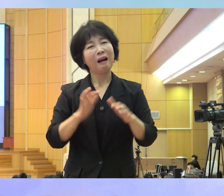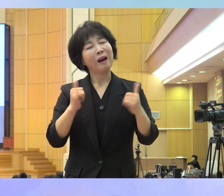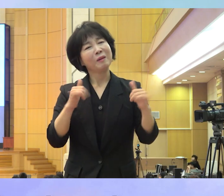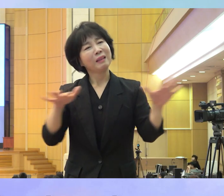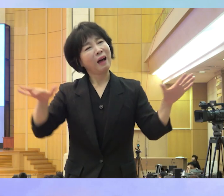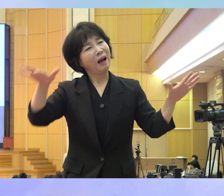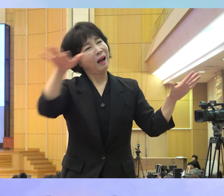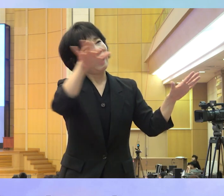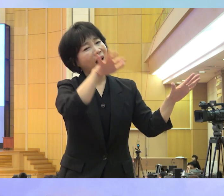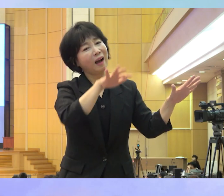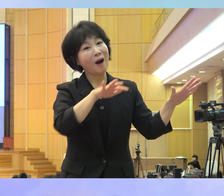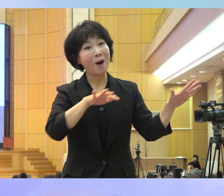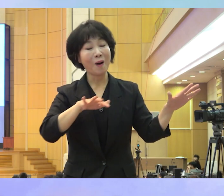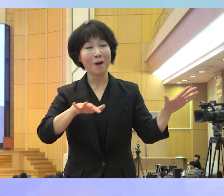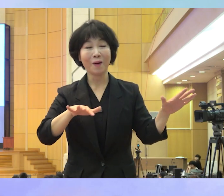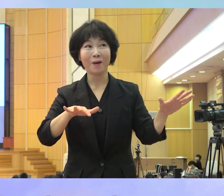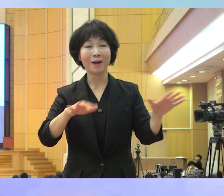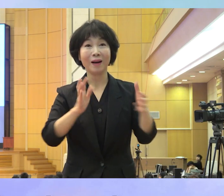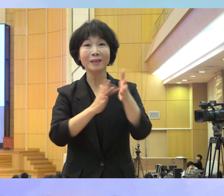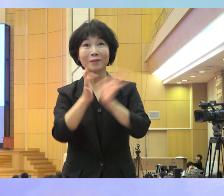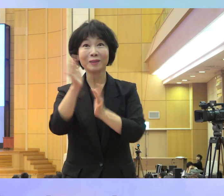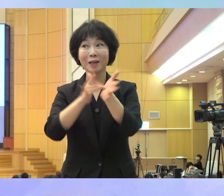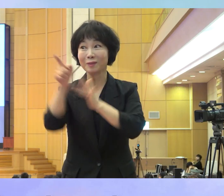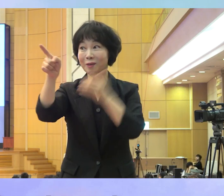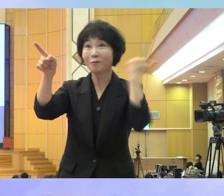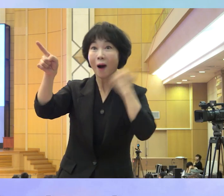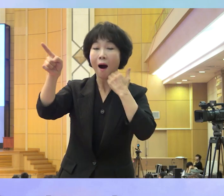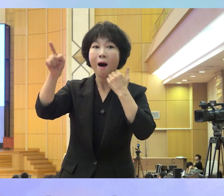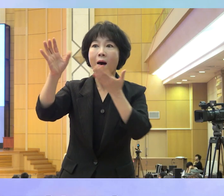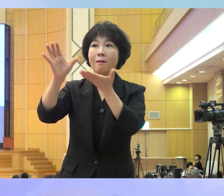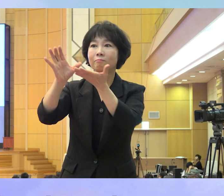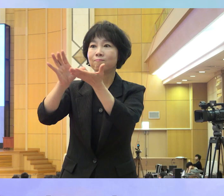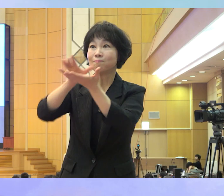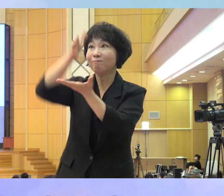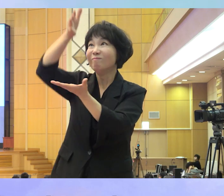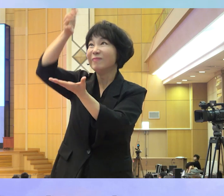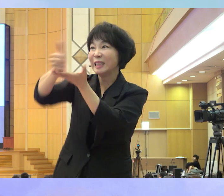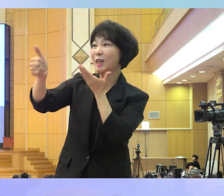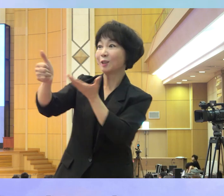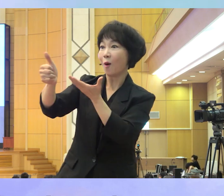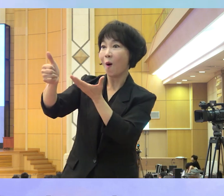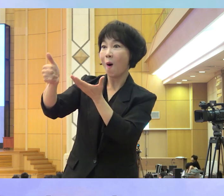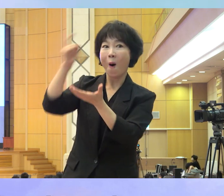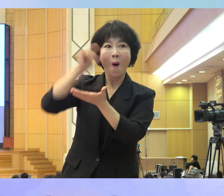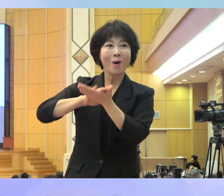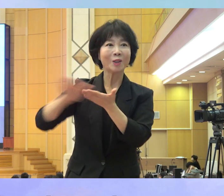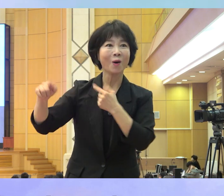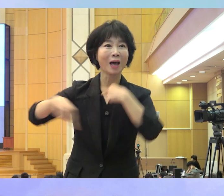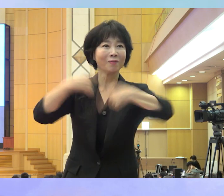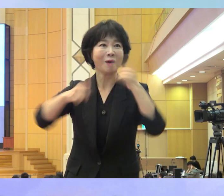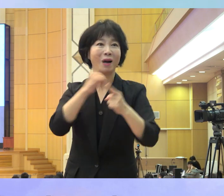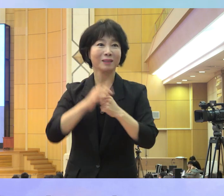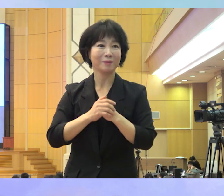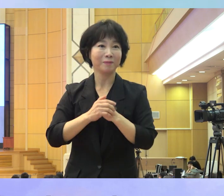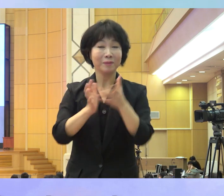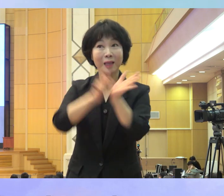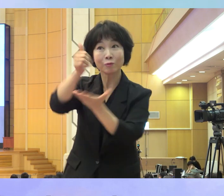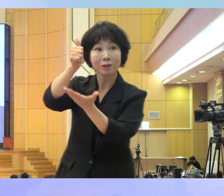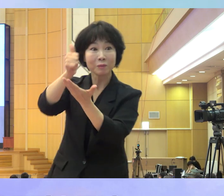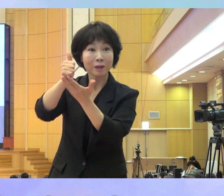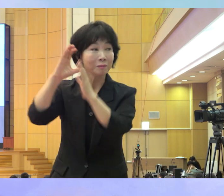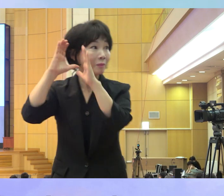너무너무 통쾌한 말씀이잖아요. 그리스도라고 하는 말씀을 들으면서 예수님이 그리스도라고 하는